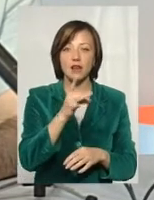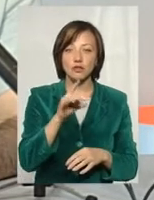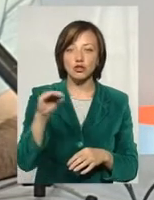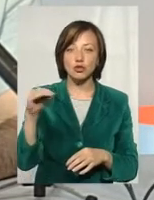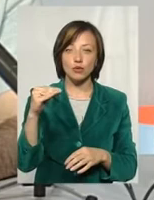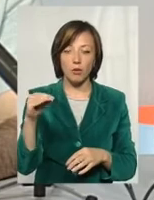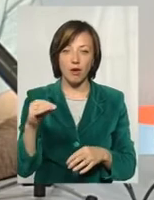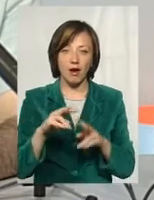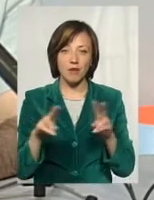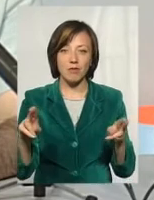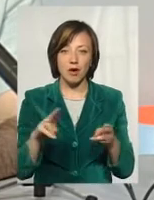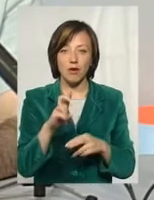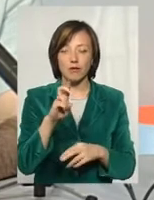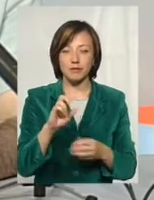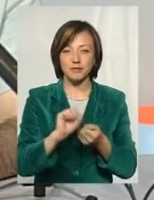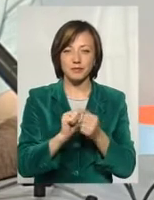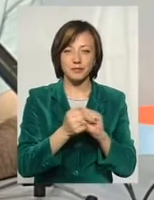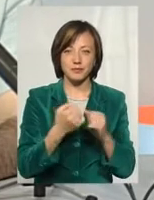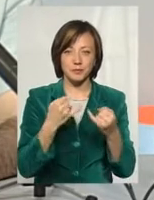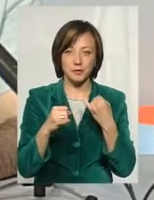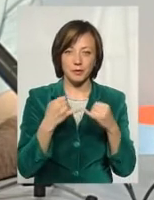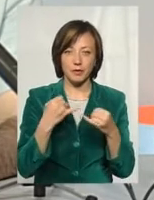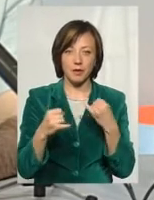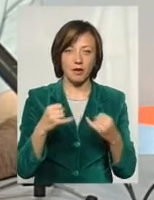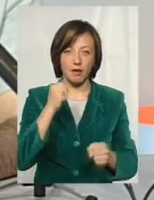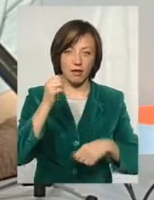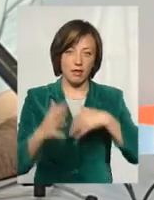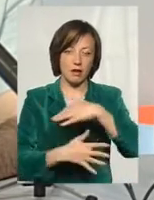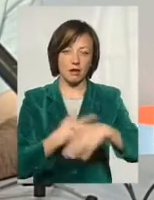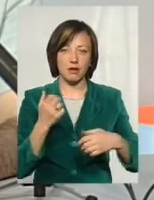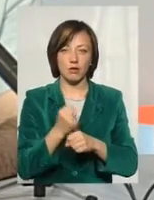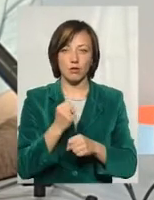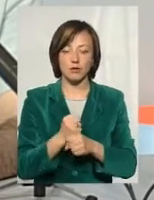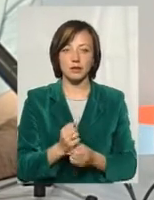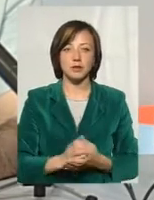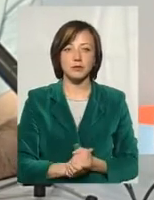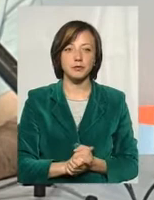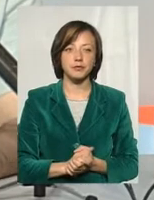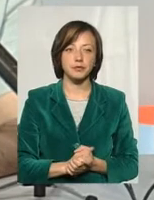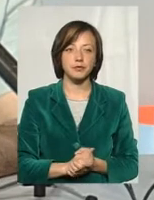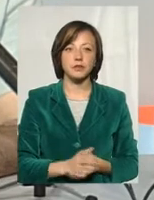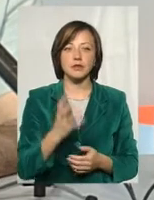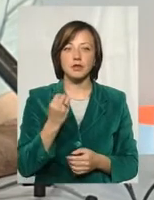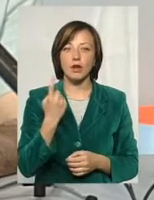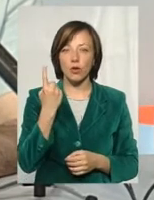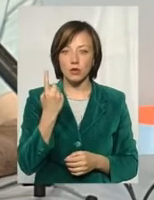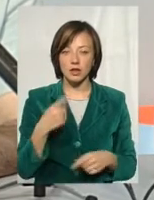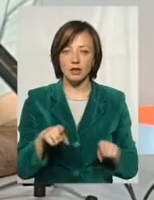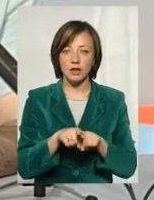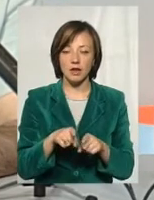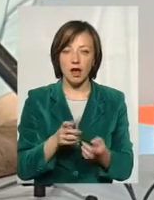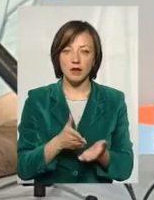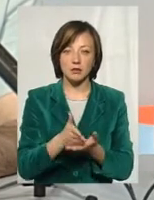самим Бурштином, де все-таки анархія, відбувається анархія. Ще один такий аспект я хотів би сказати, це те,